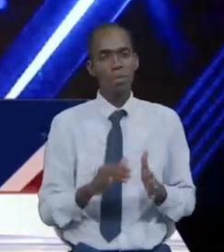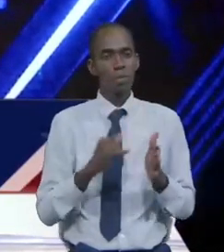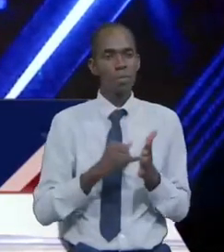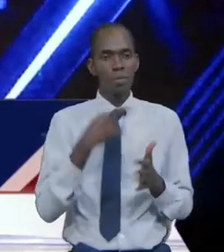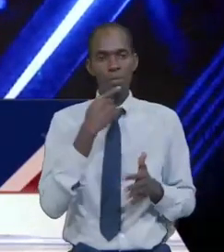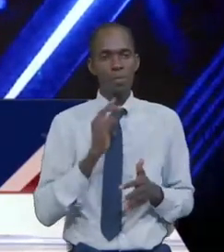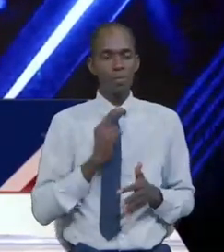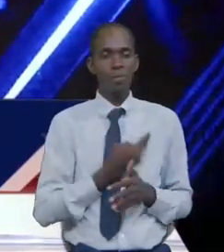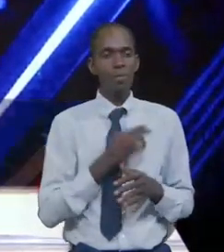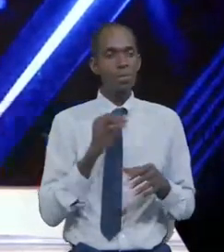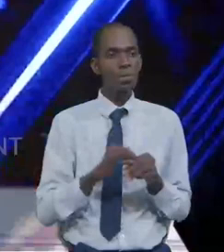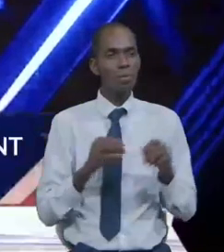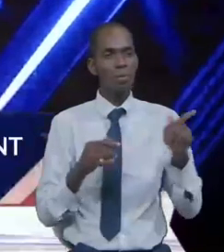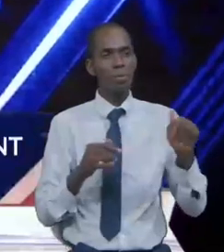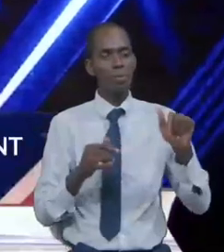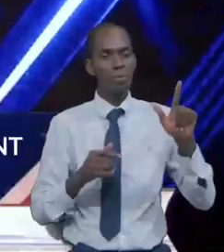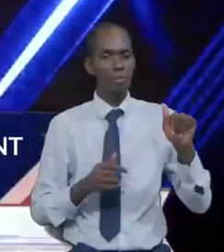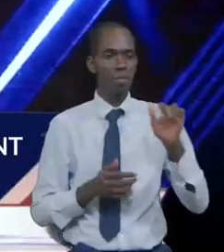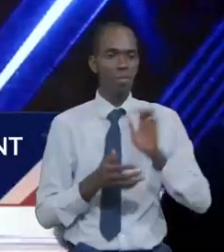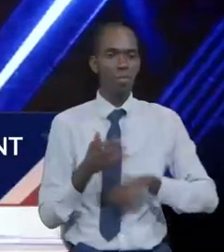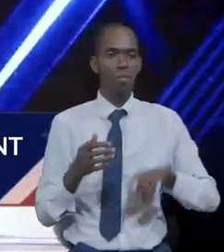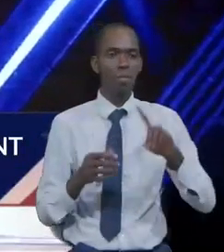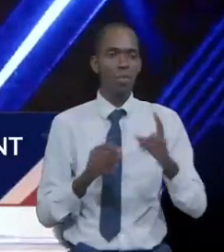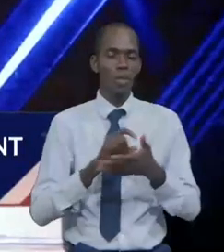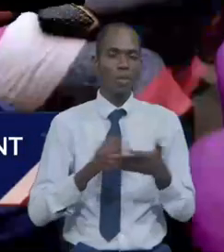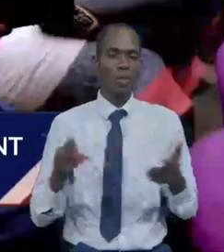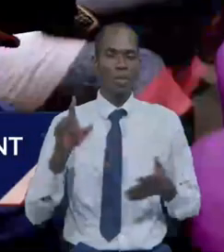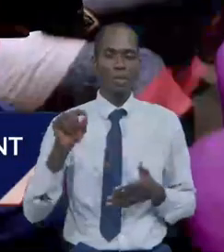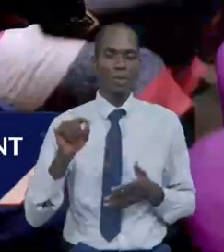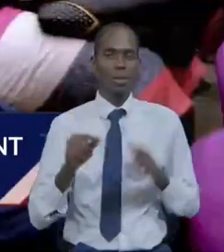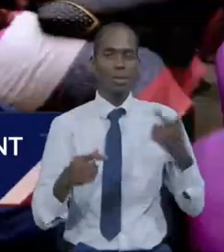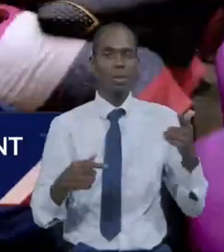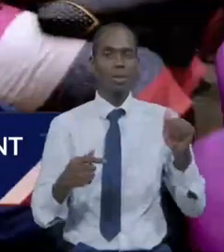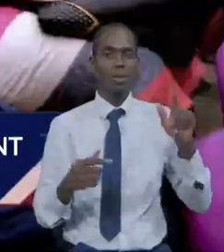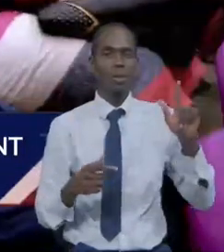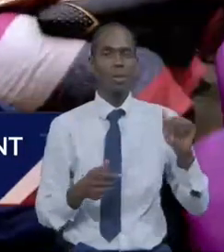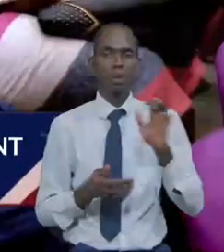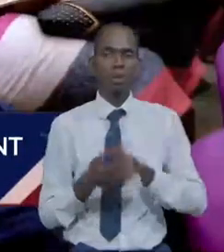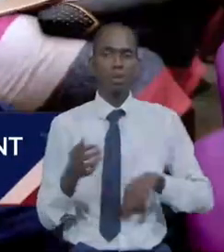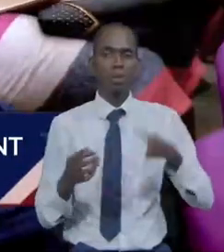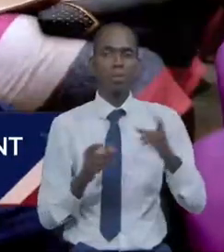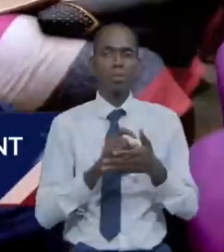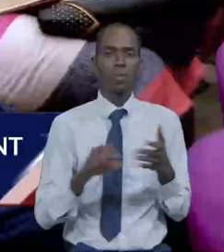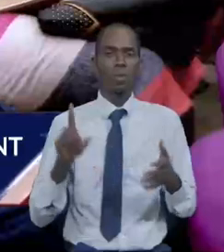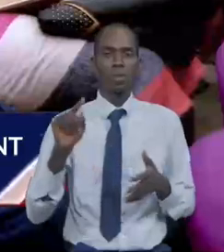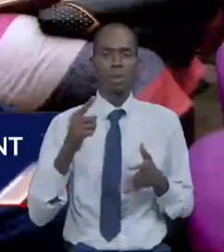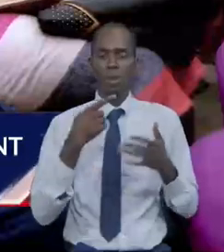purifié. Nous allons au Galates, chapitre 1, verset 20.